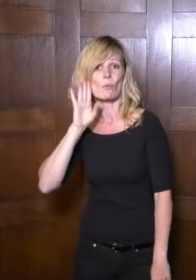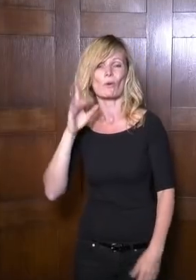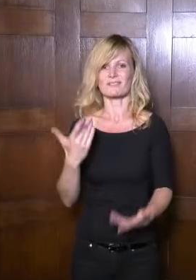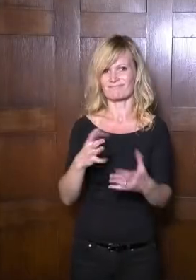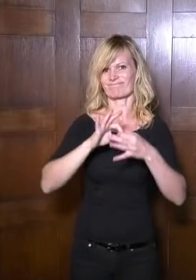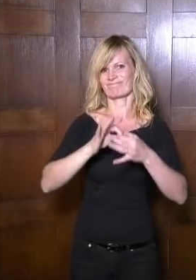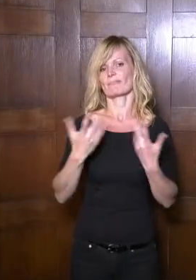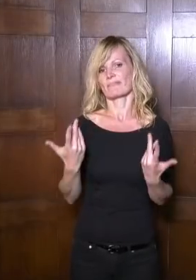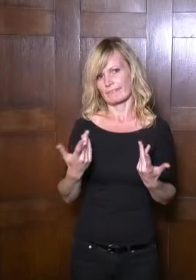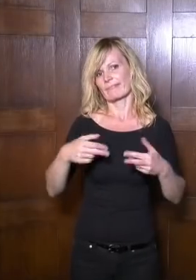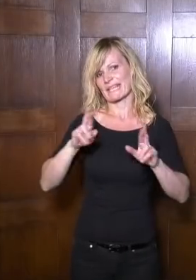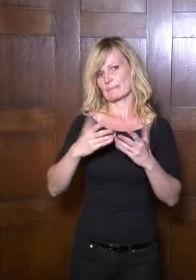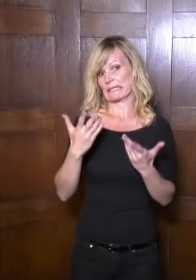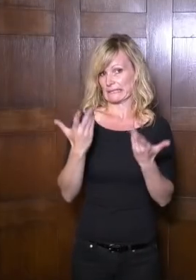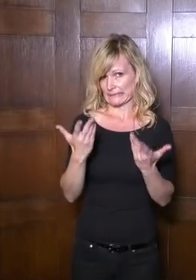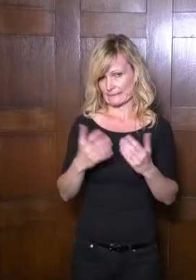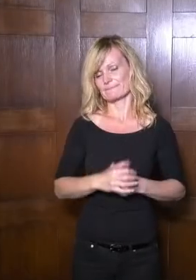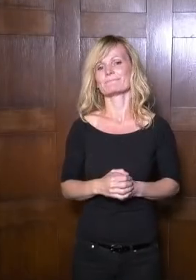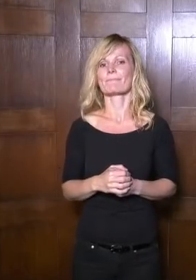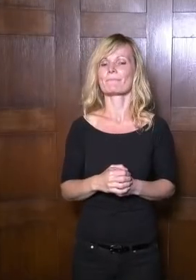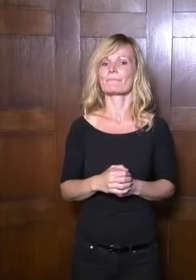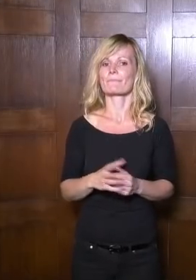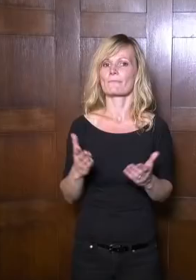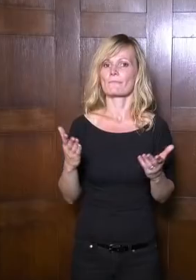in diesem Sinne moderat. Ich